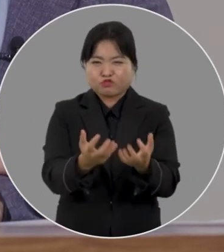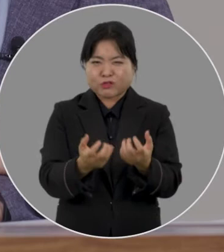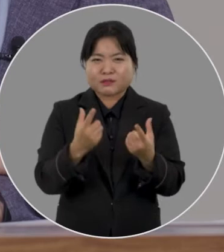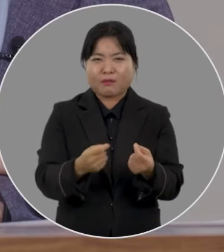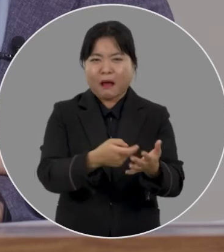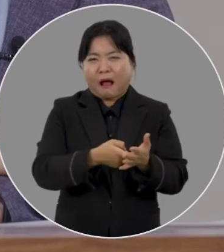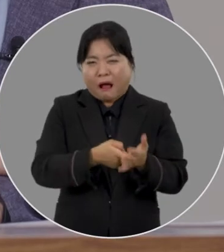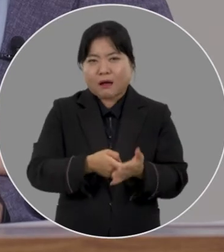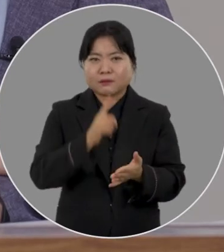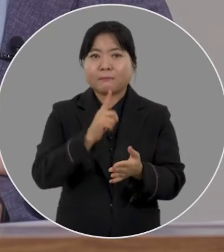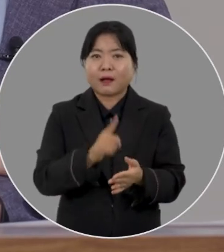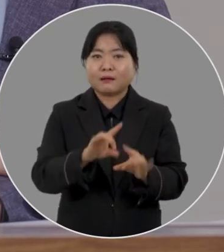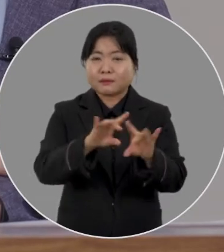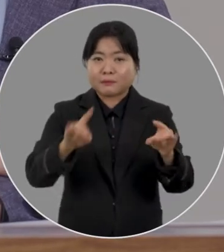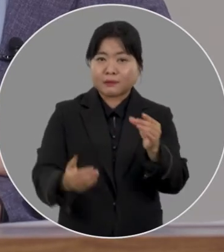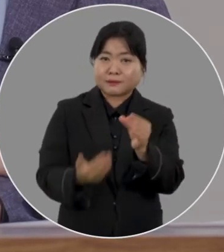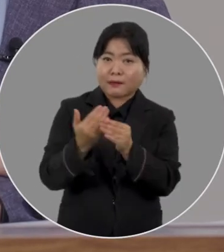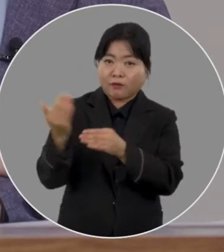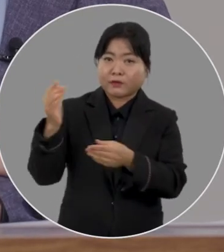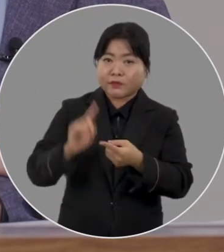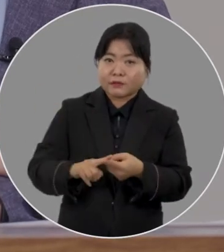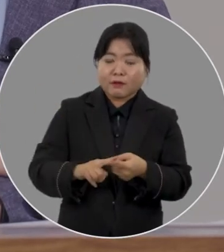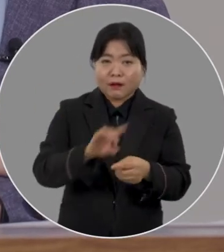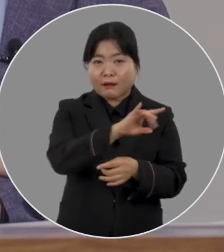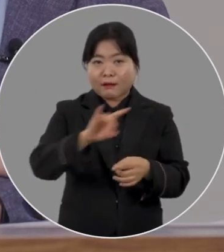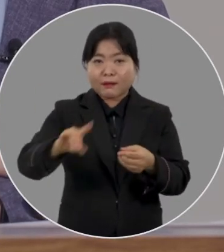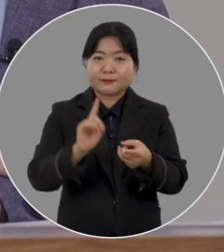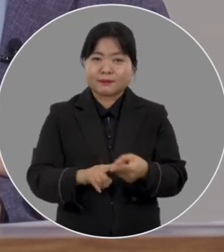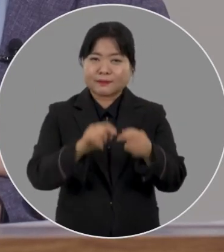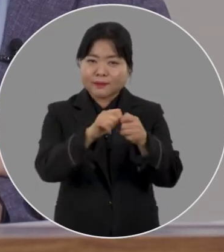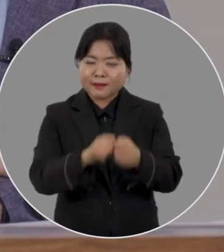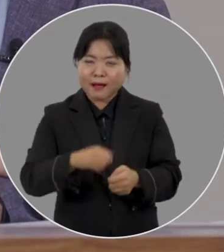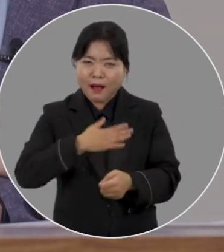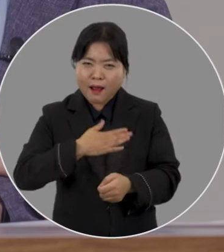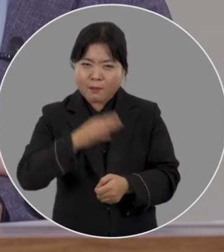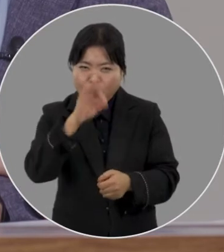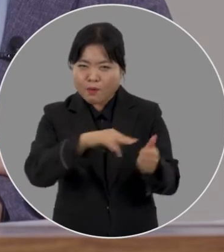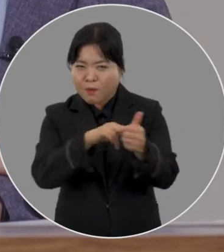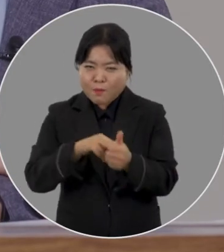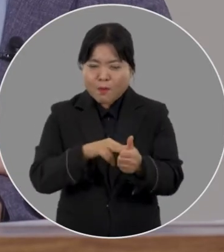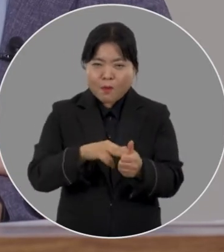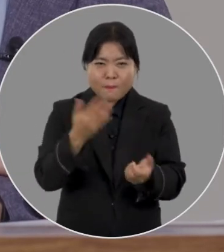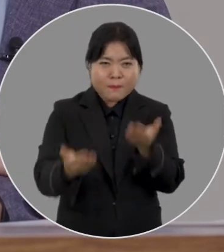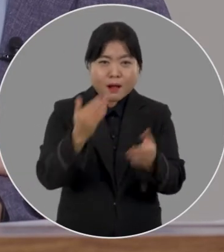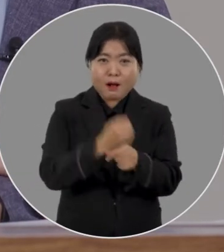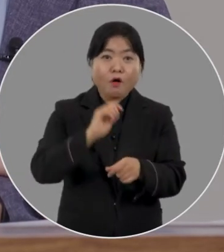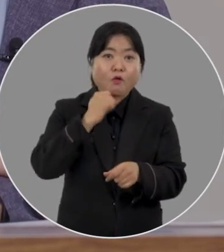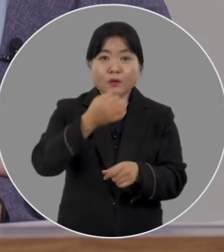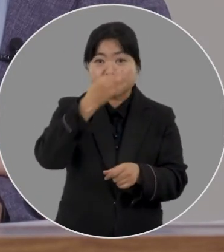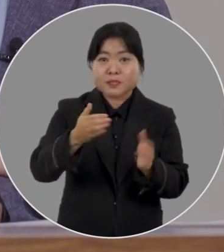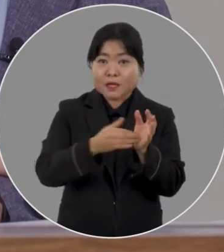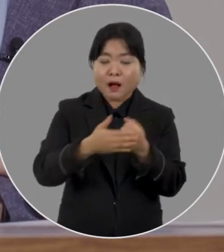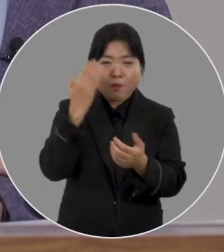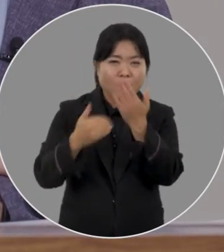그래서 뭔가 개별 사건이나 개별 사람을 다 일일이 알아보고 판단하기는 너무 힘드니까 과거의 경험이나